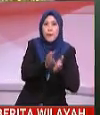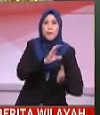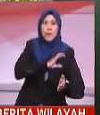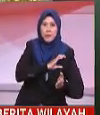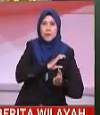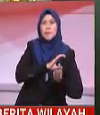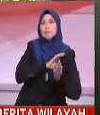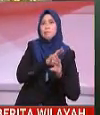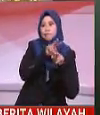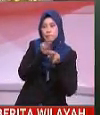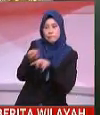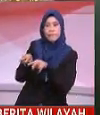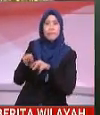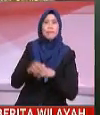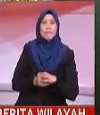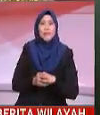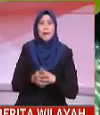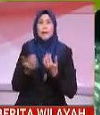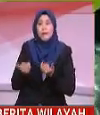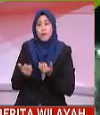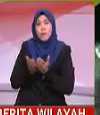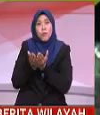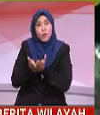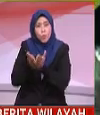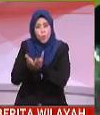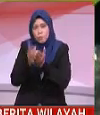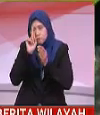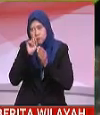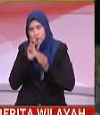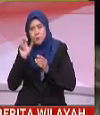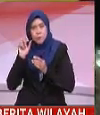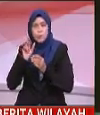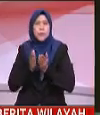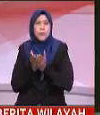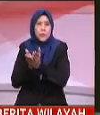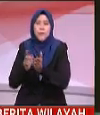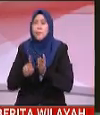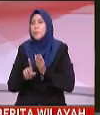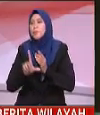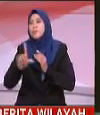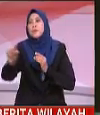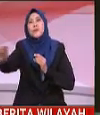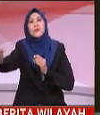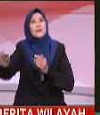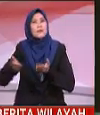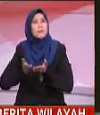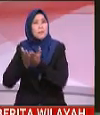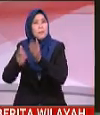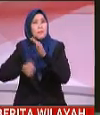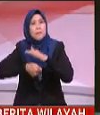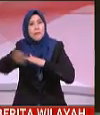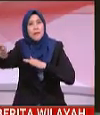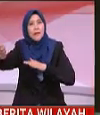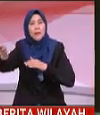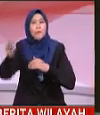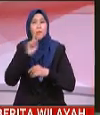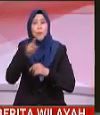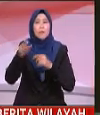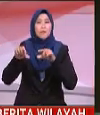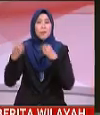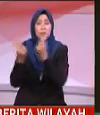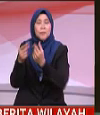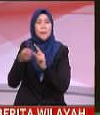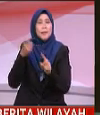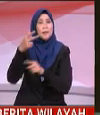maritim. Bot berkenaan memecut laju ke arah hutan paya bakau berdekatan sebelum dua suspek dipercayai warga Indonesia